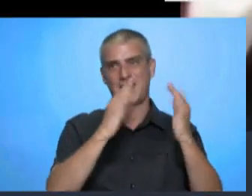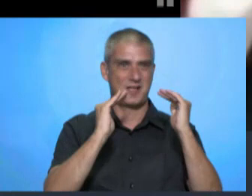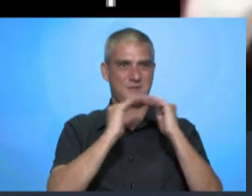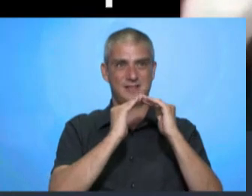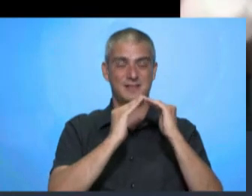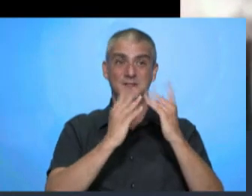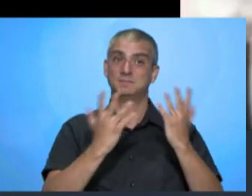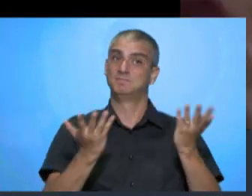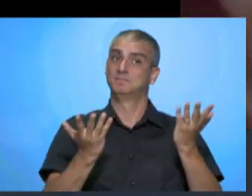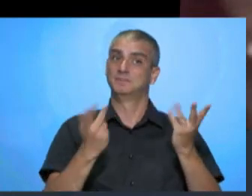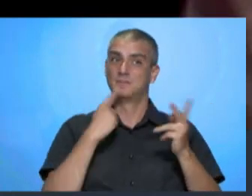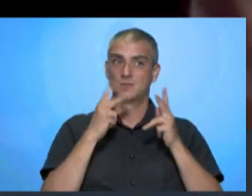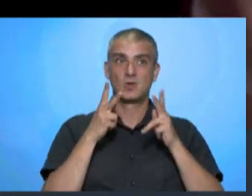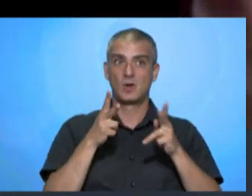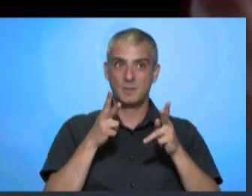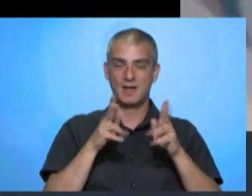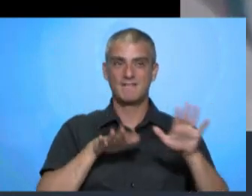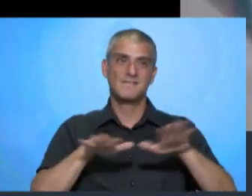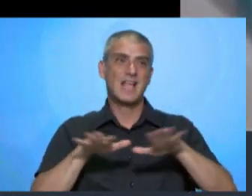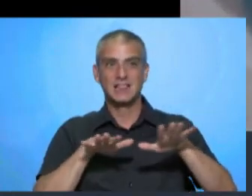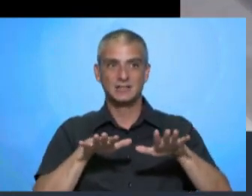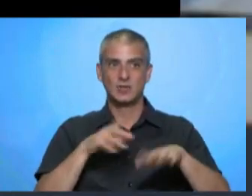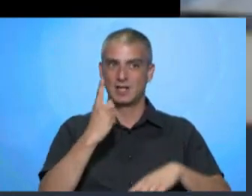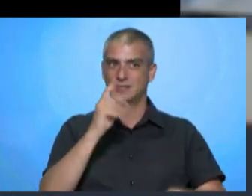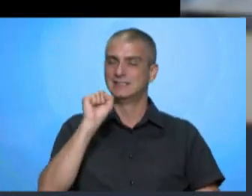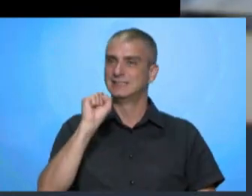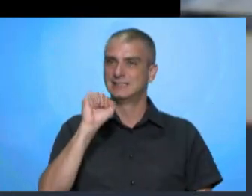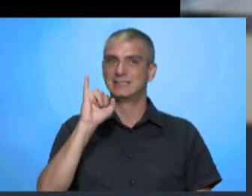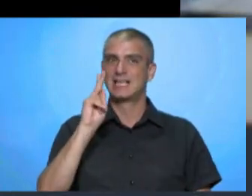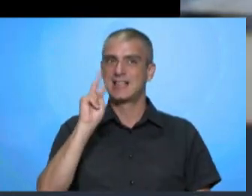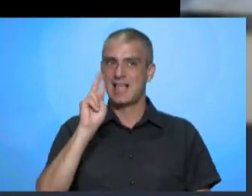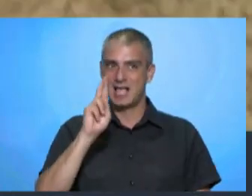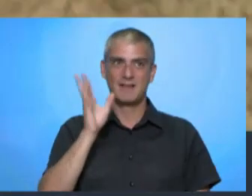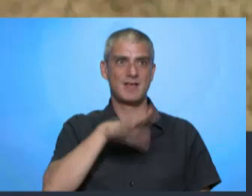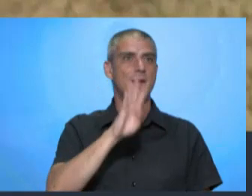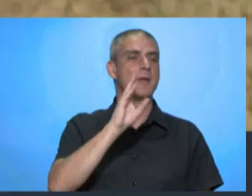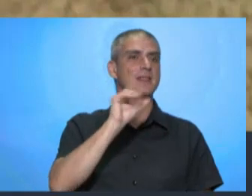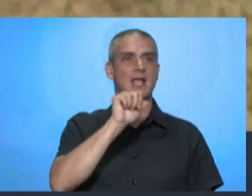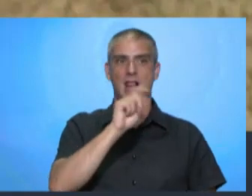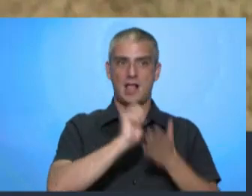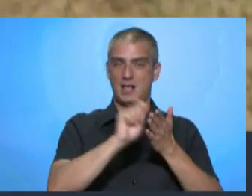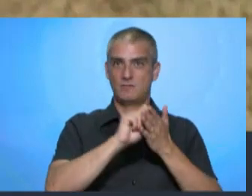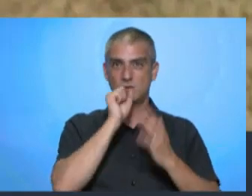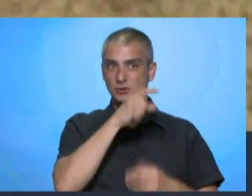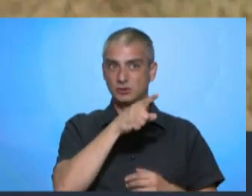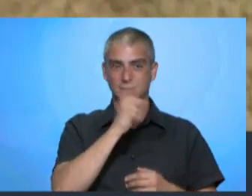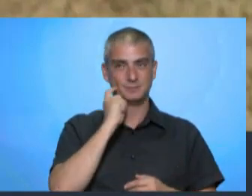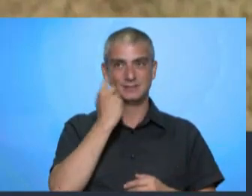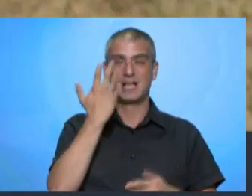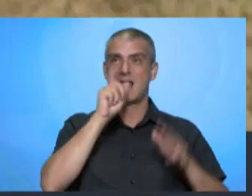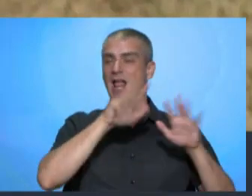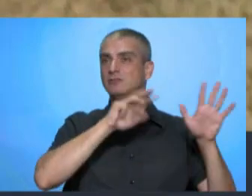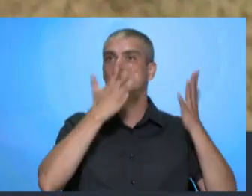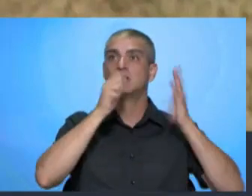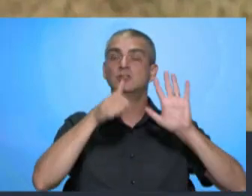אז קומיקאי ודי-ג'יי, אחד בשם סקינר ואחד בשם ודיאל, כתבו ביחד את השיר המצחיק הזה